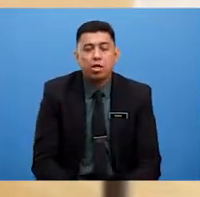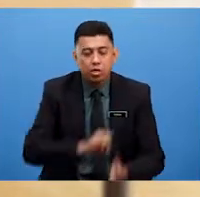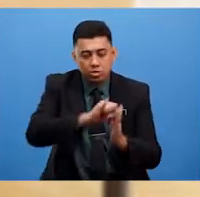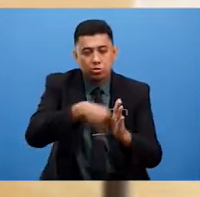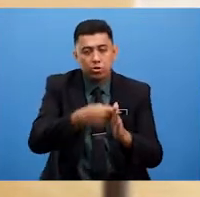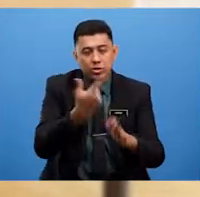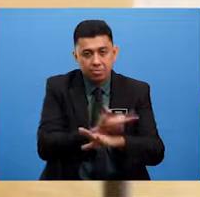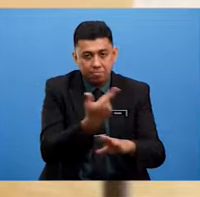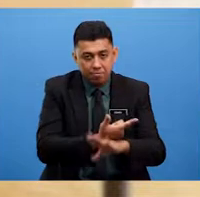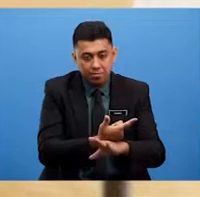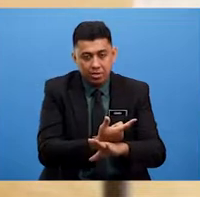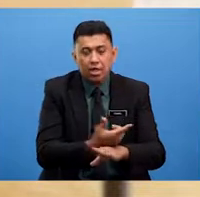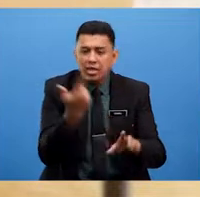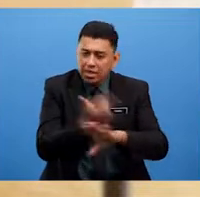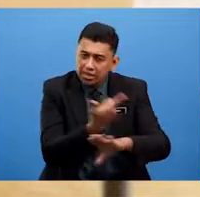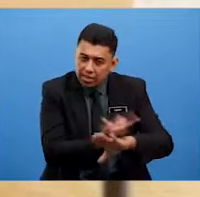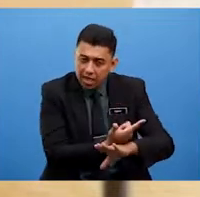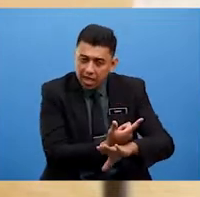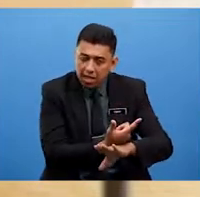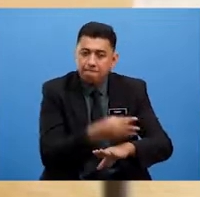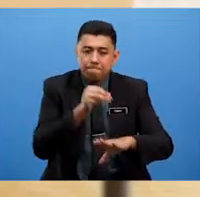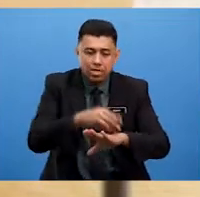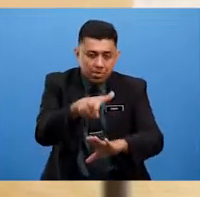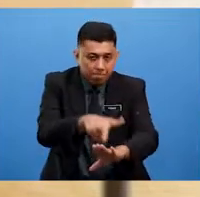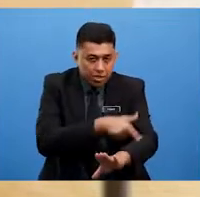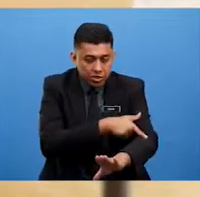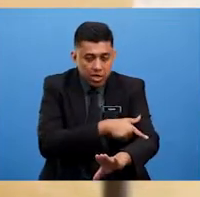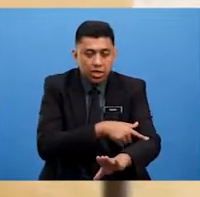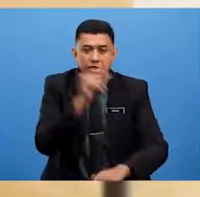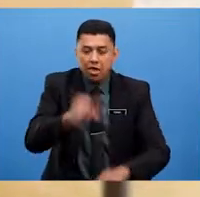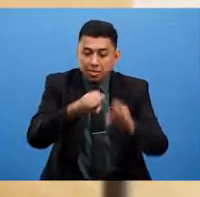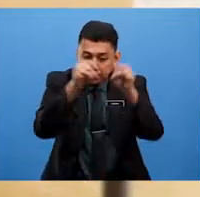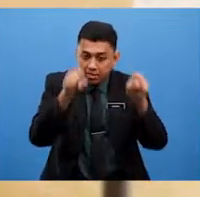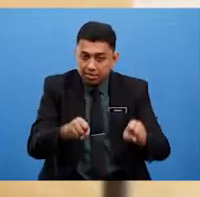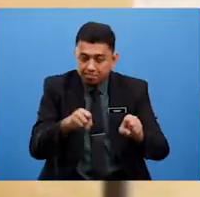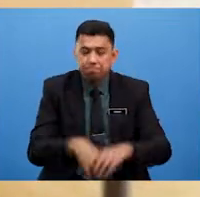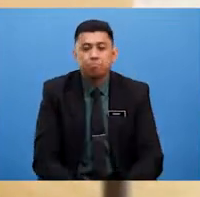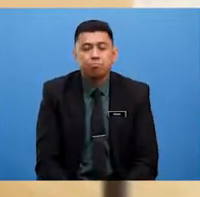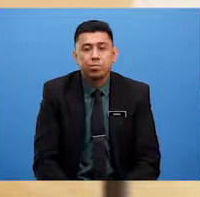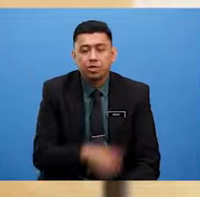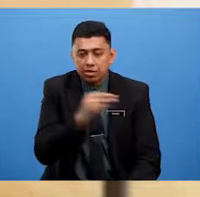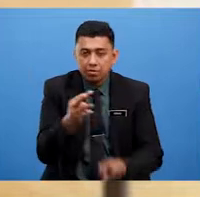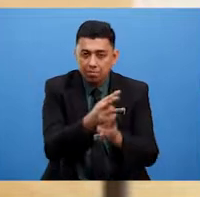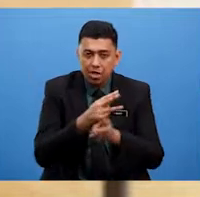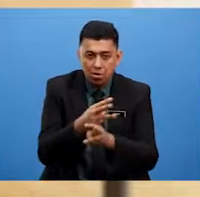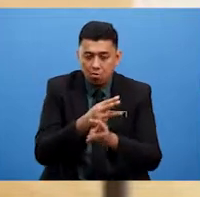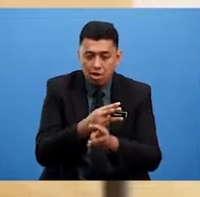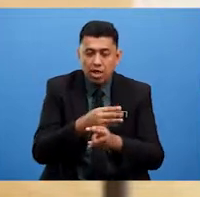dapat merencanakan latihan jangka panjang yang sistematik dengan mengawal dan mengubah isi